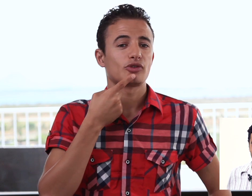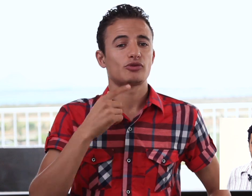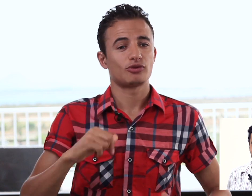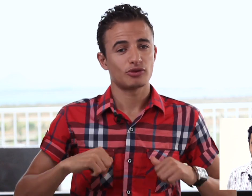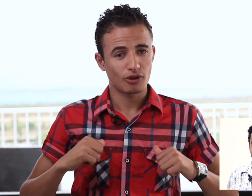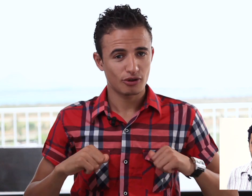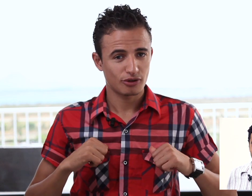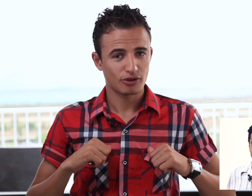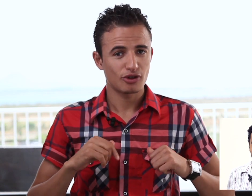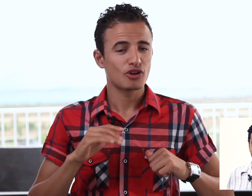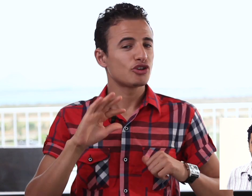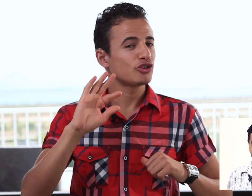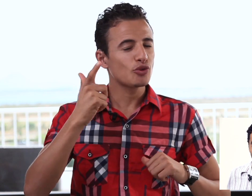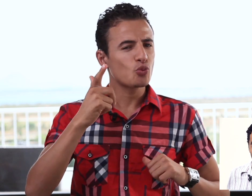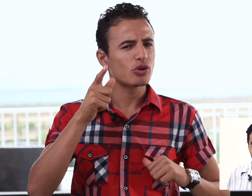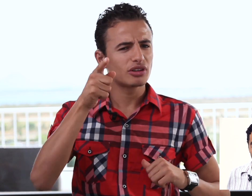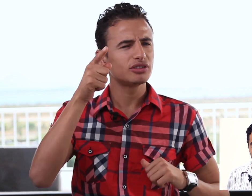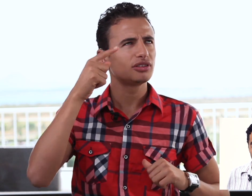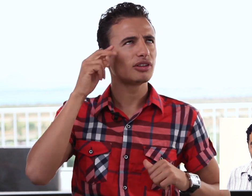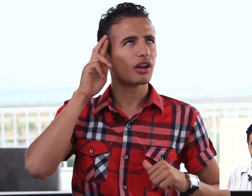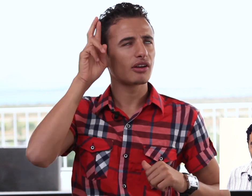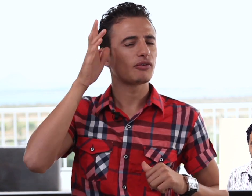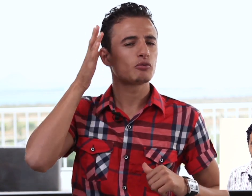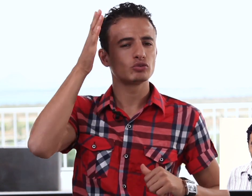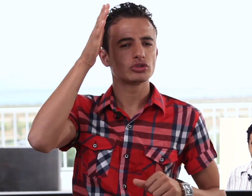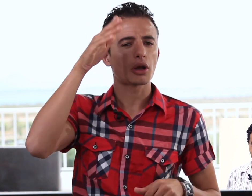بعد الثورة، ما قبل الثورة.